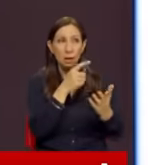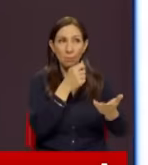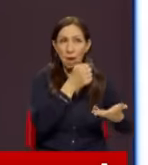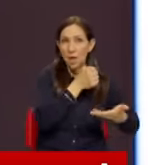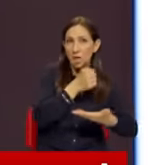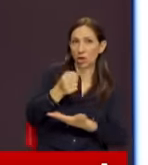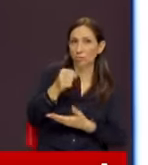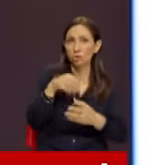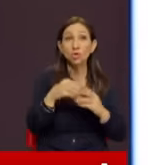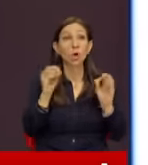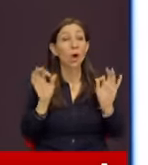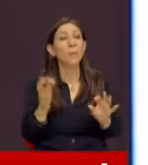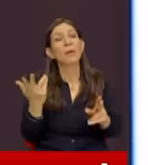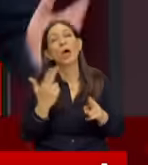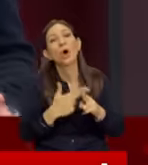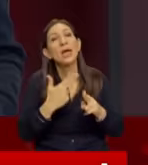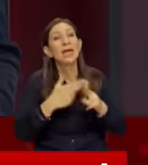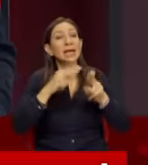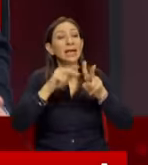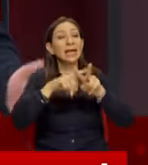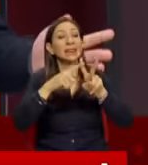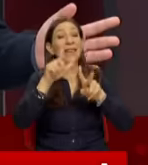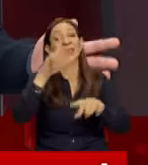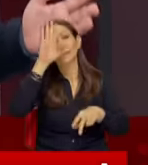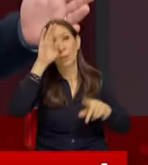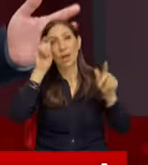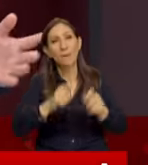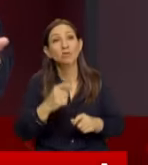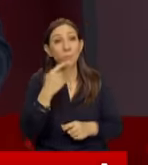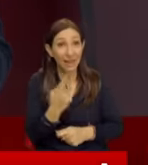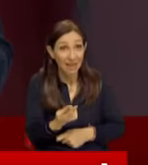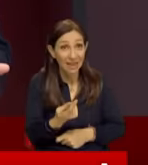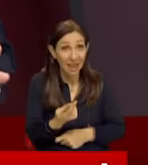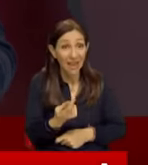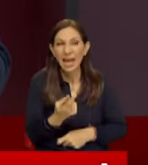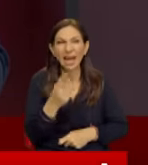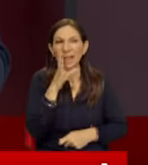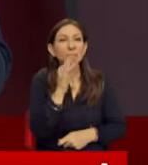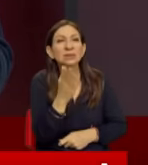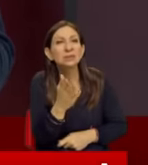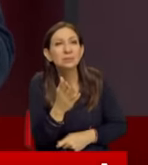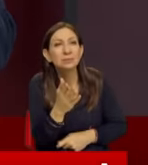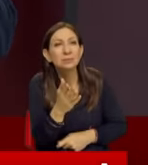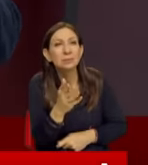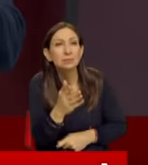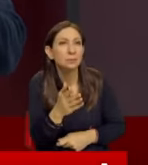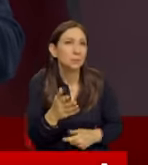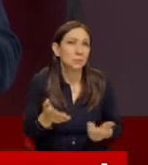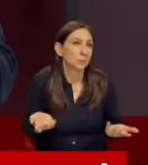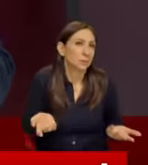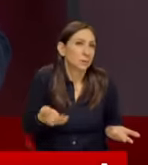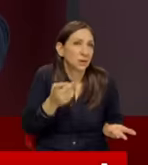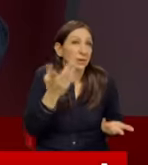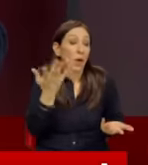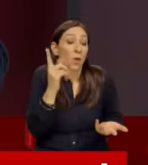son derece önemli oluyor. Çünkü örneğin Kanal İstanbul yapacağım ben dediği zaman kimsin sen? Sen daha